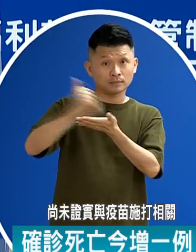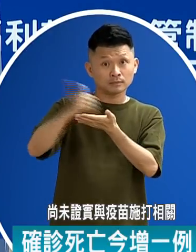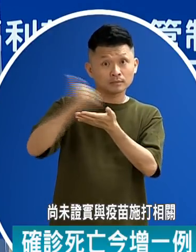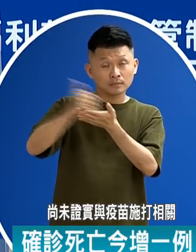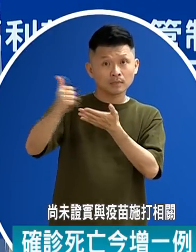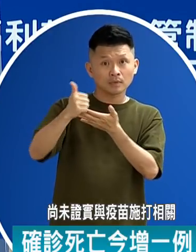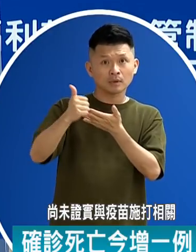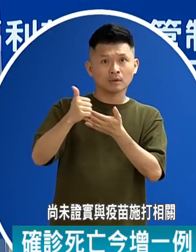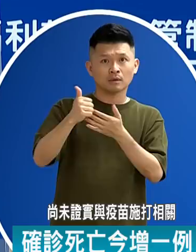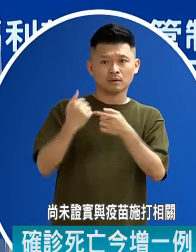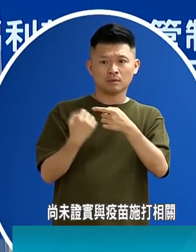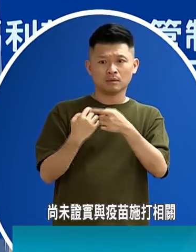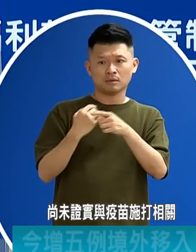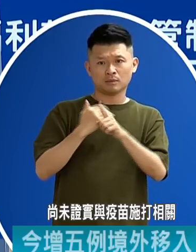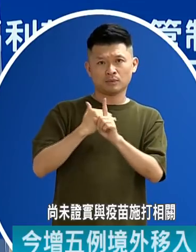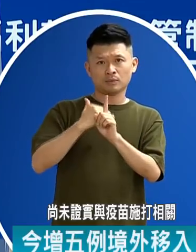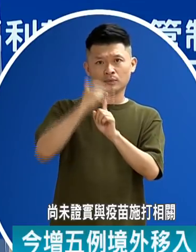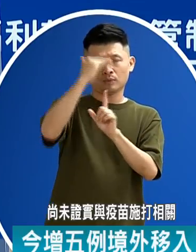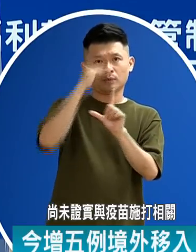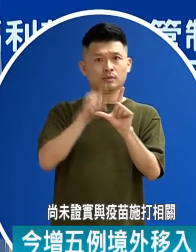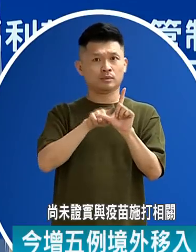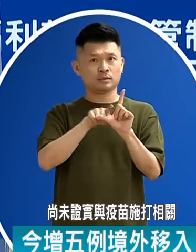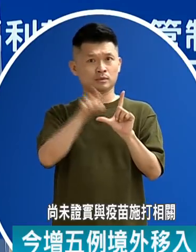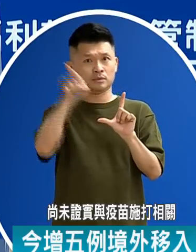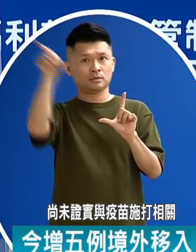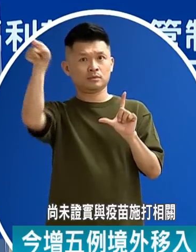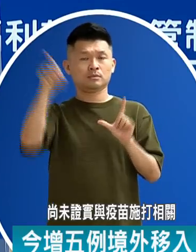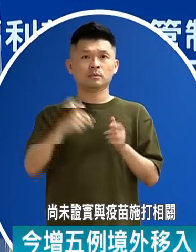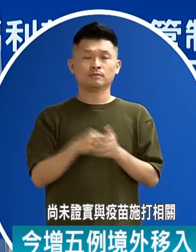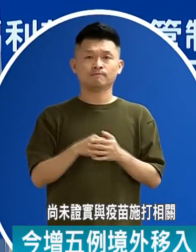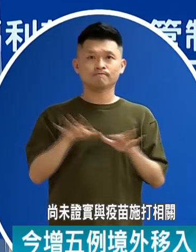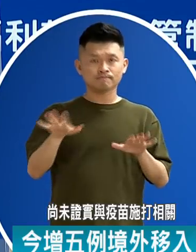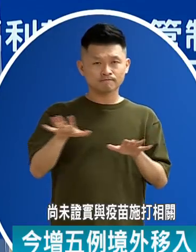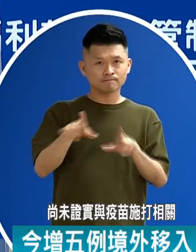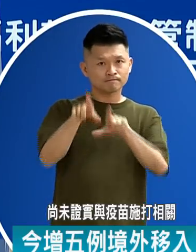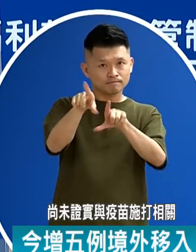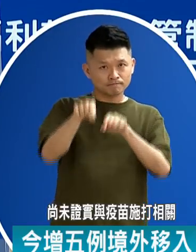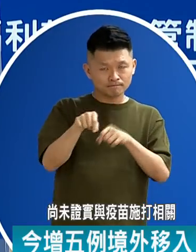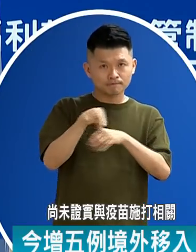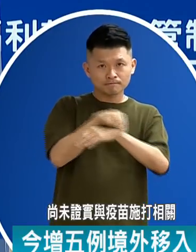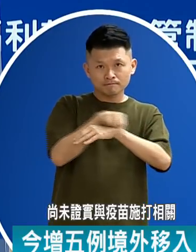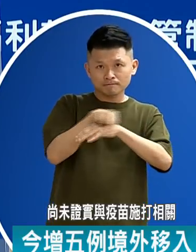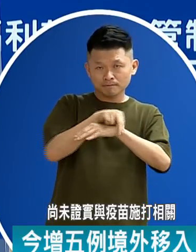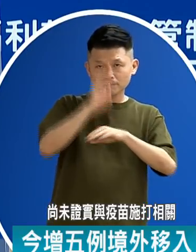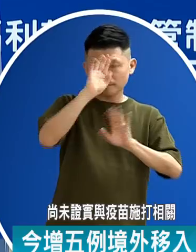持一个高成长，那目前是用这样的一个架构来计划我们的防疫。